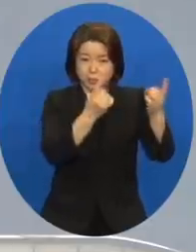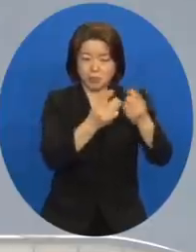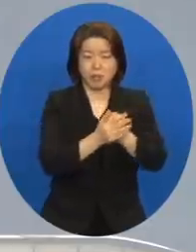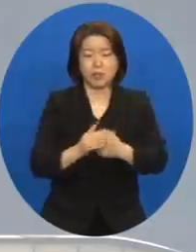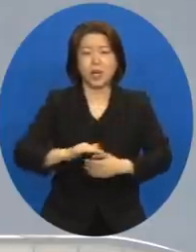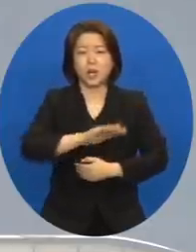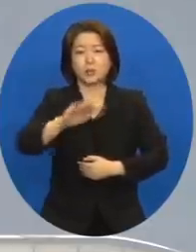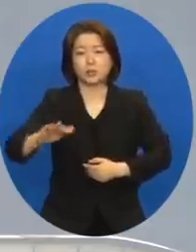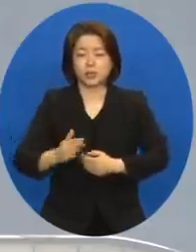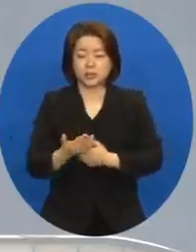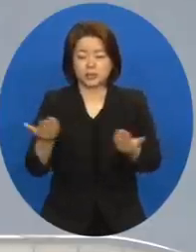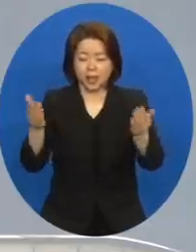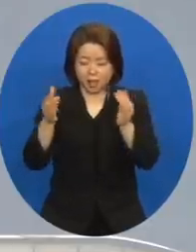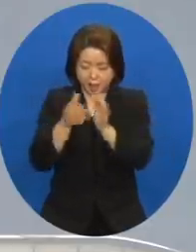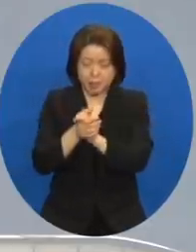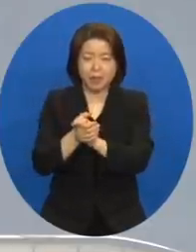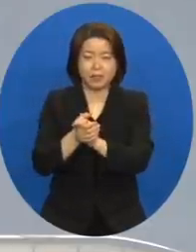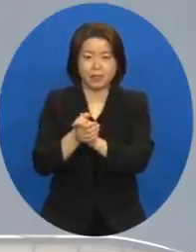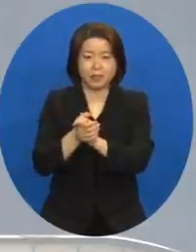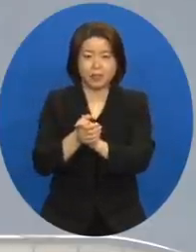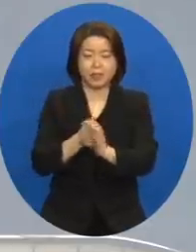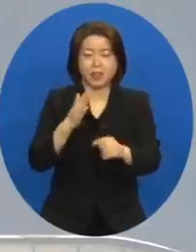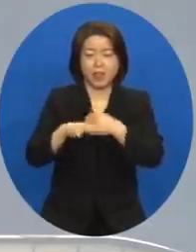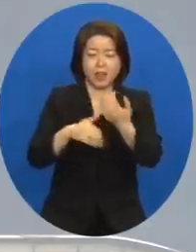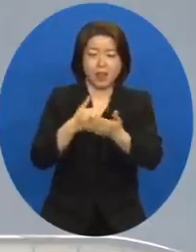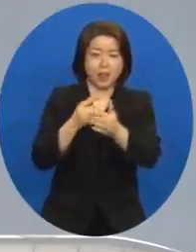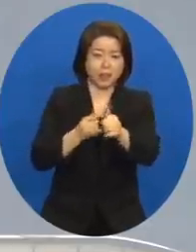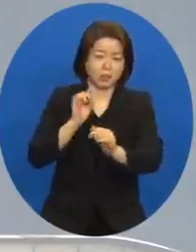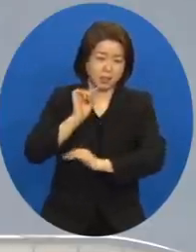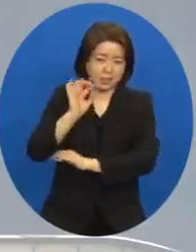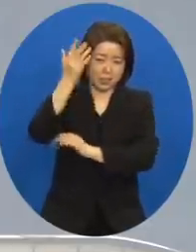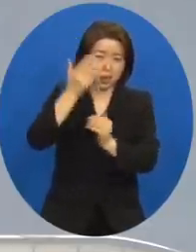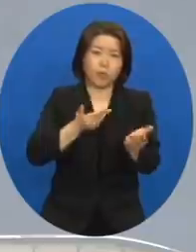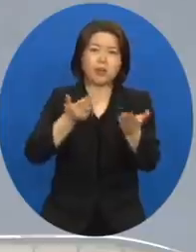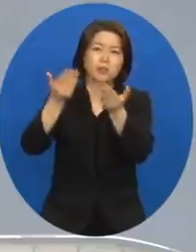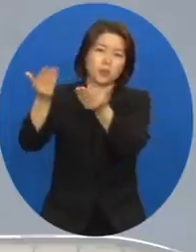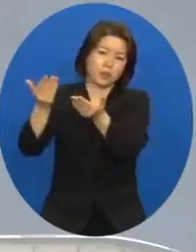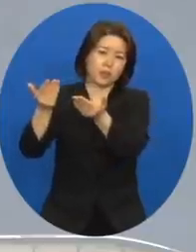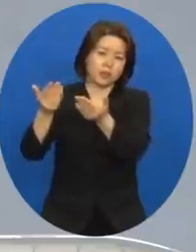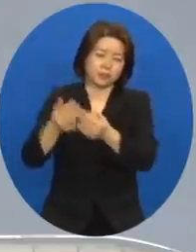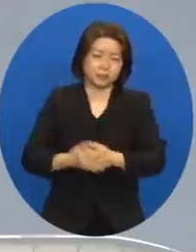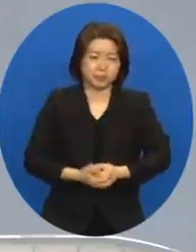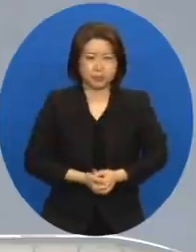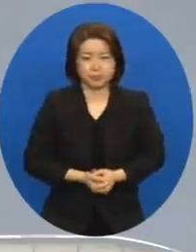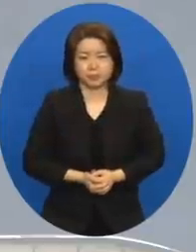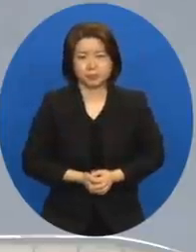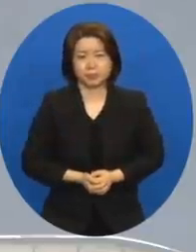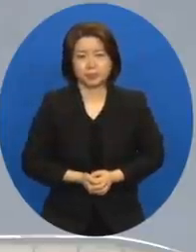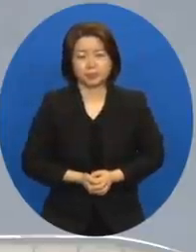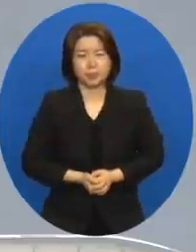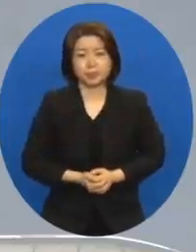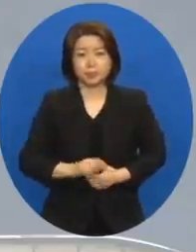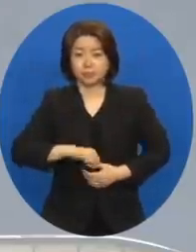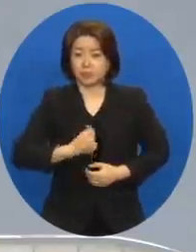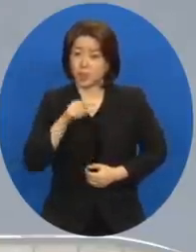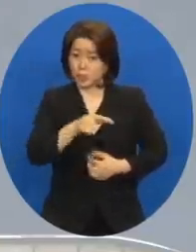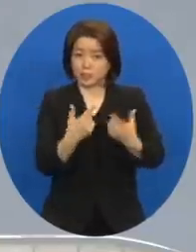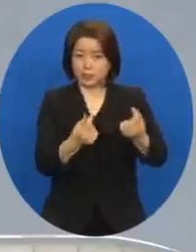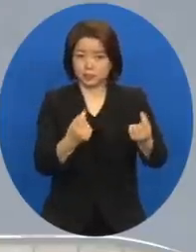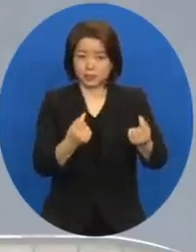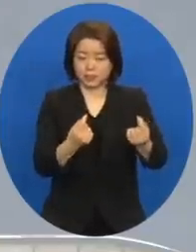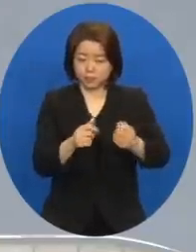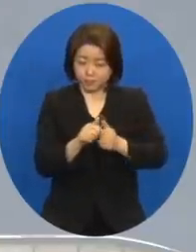우리는 아멘 하면서 하나님께 영광을 돌리는 것입니다 자기도 그렇게 해야